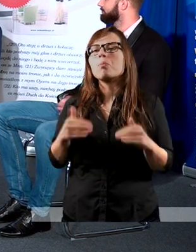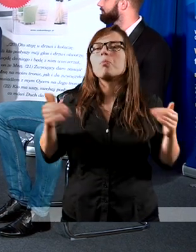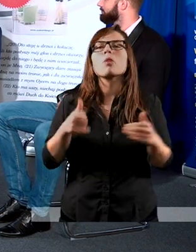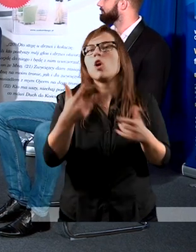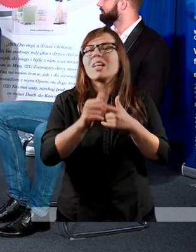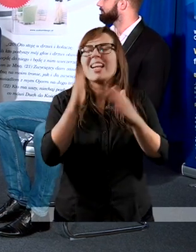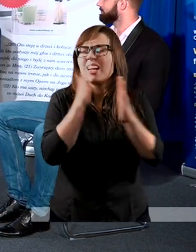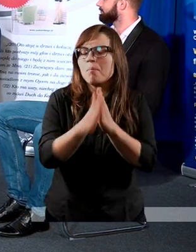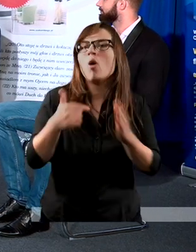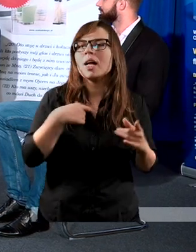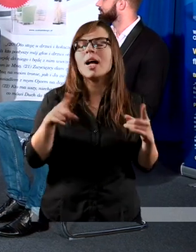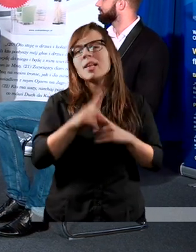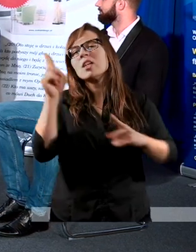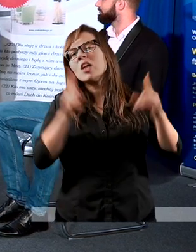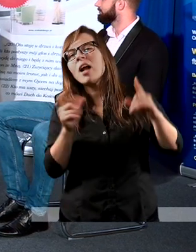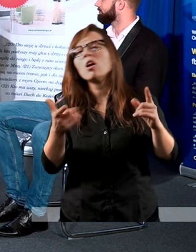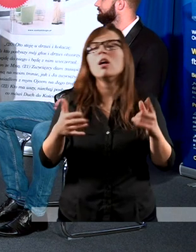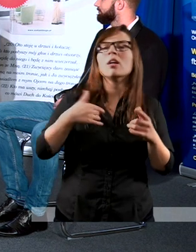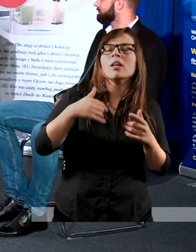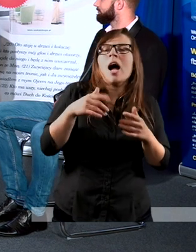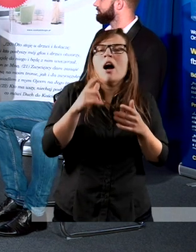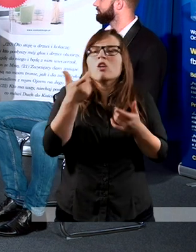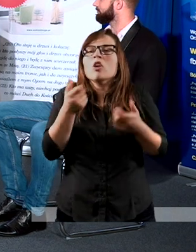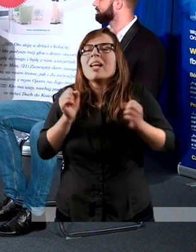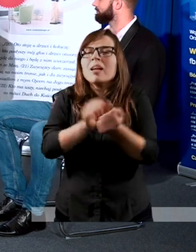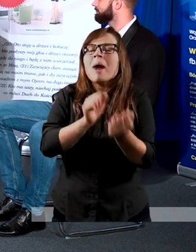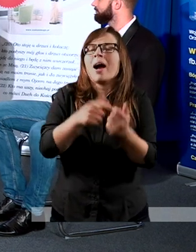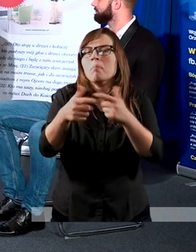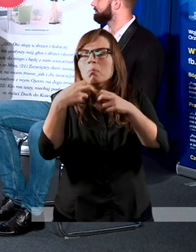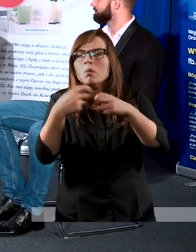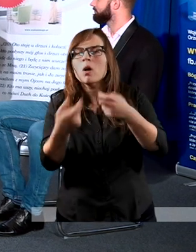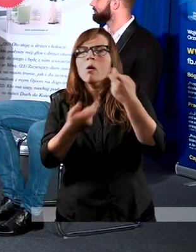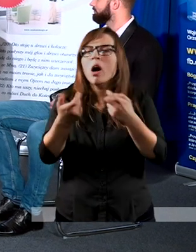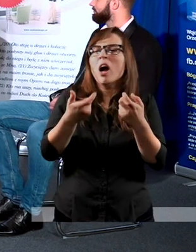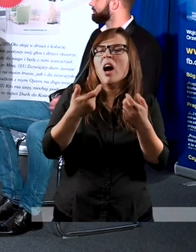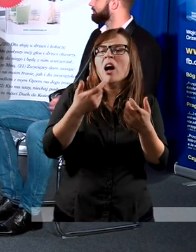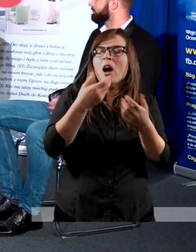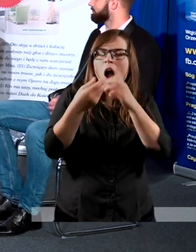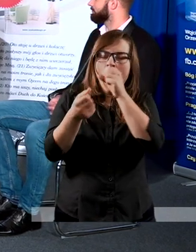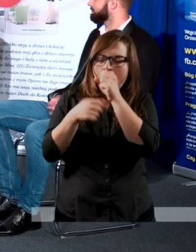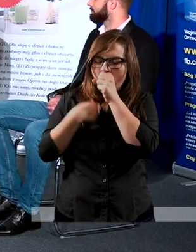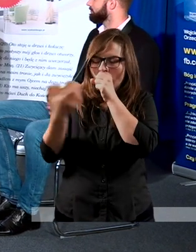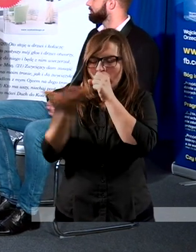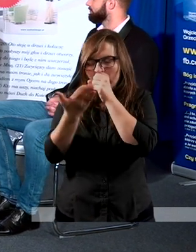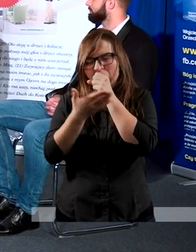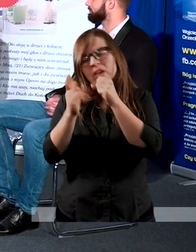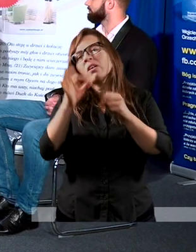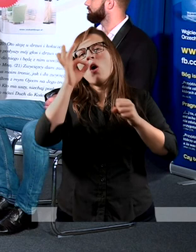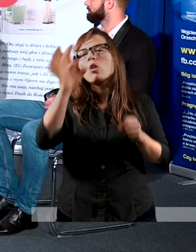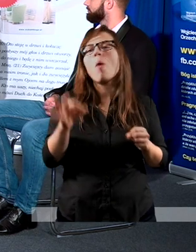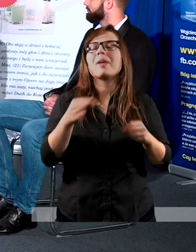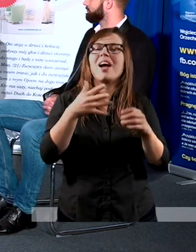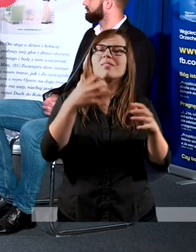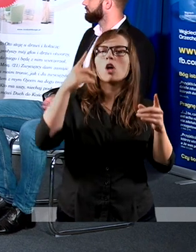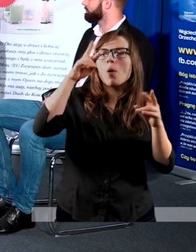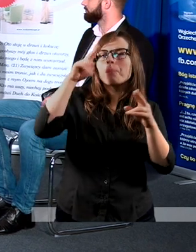jest proste. Ja też sam gdzieś tam się z tym zmagam. Między innymi po to otworzyłem fundację, żeby gdzieś część tych